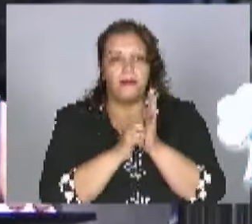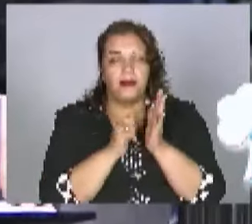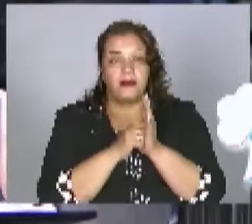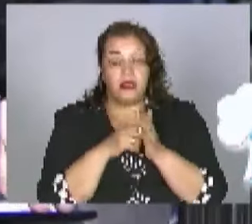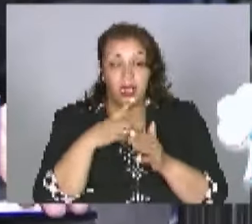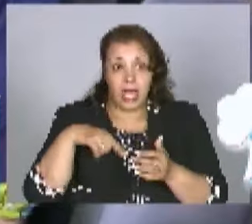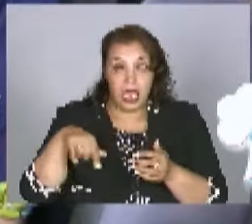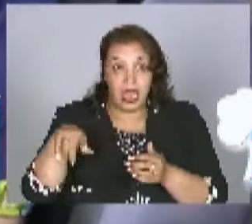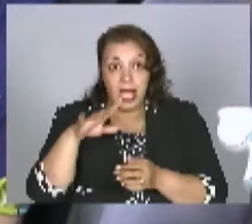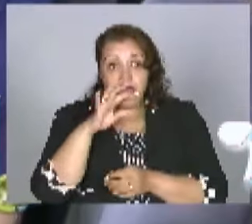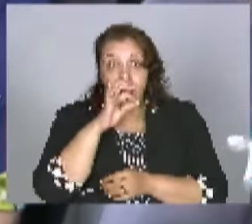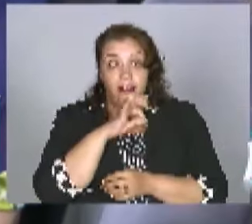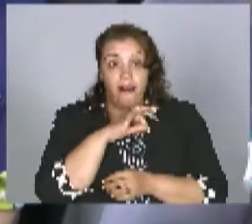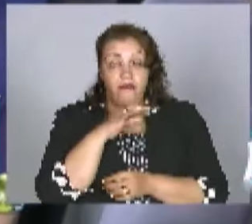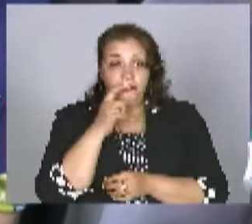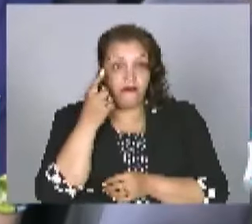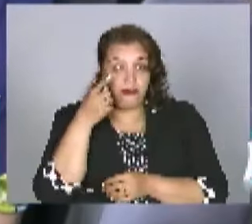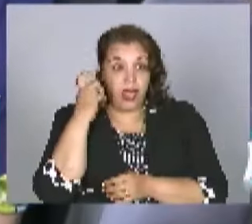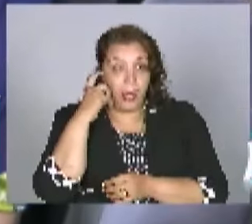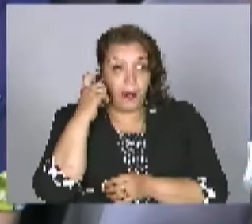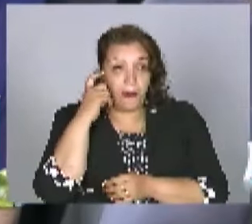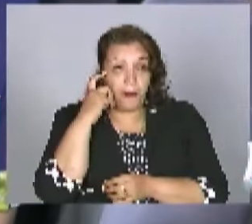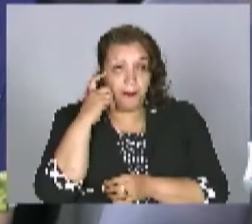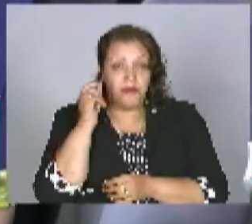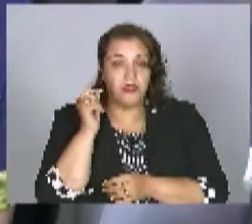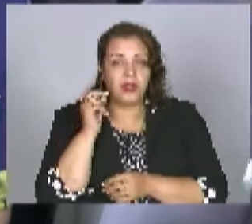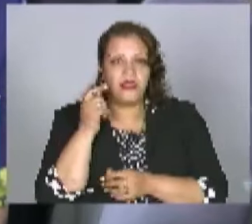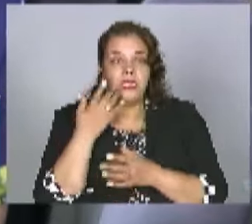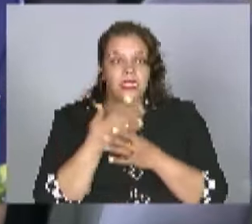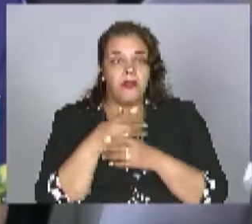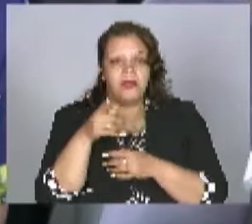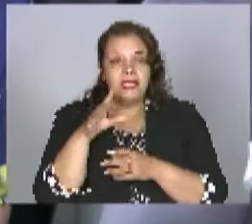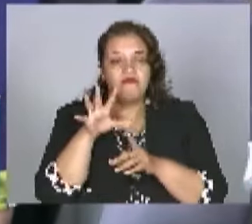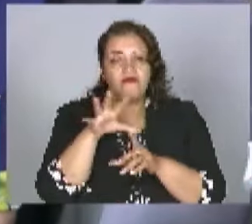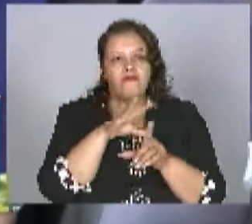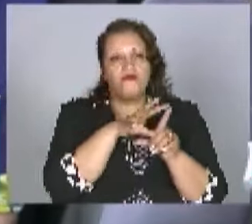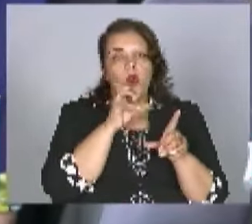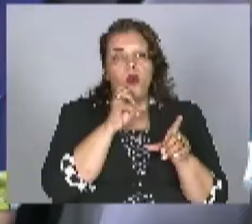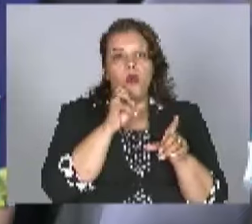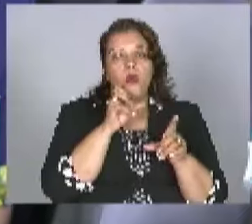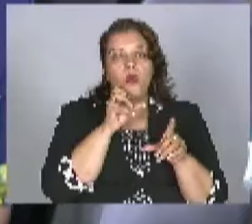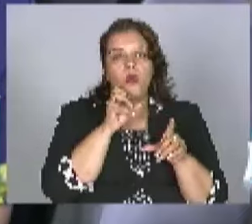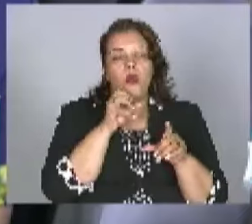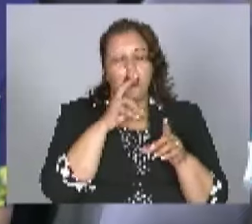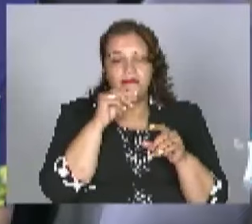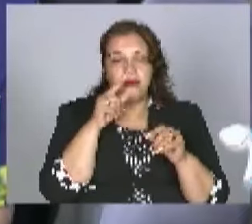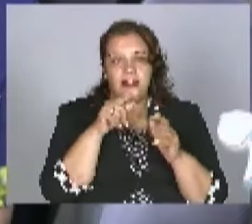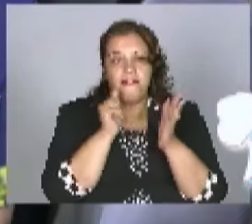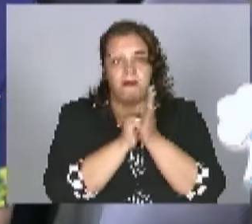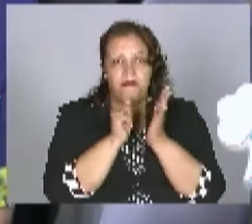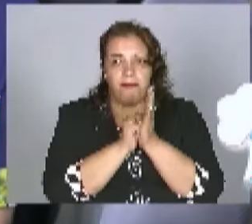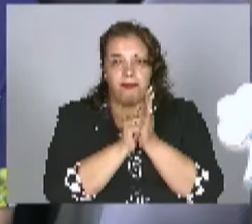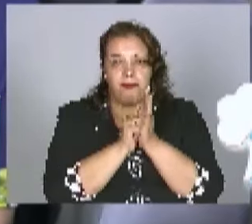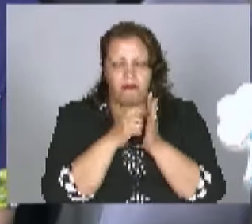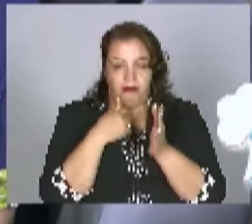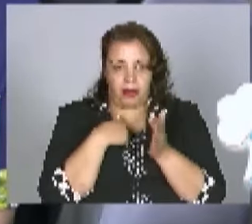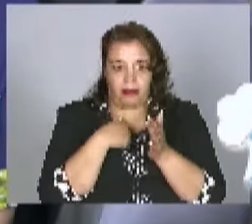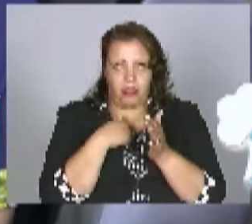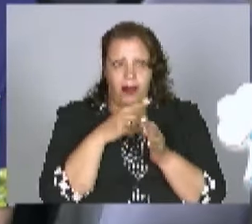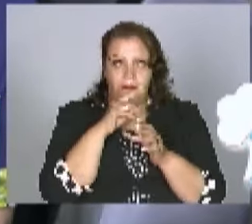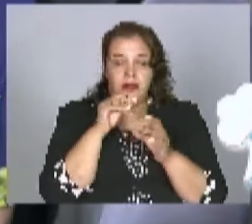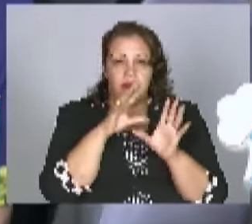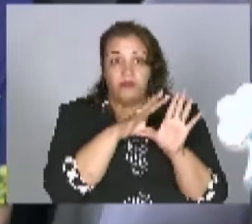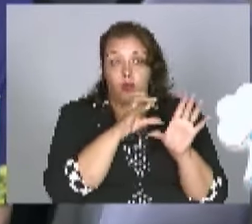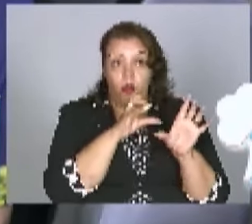احنا فهمنا كده من كلام نيافتك انه دي حاجه مكتسبه يعني احنا ممكن في بيتنا نربي بنت صغيره